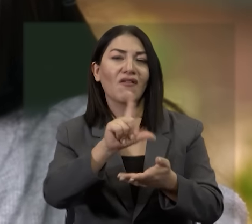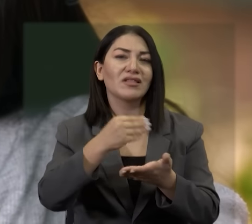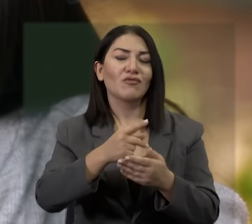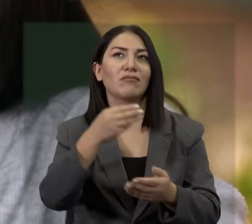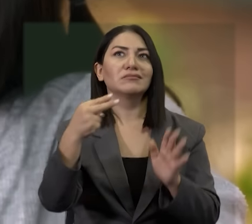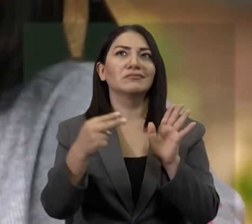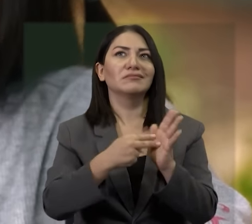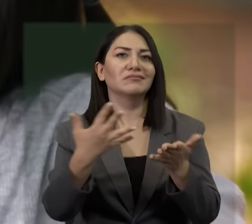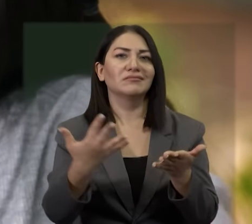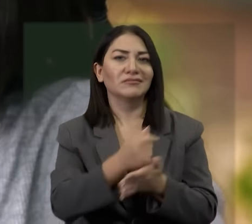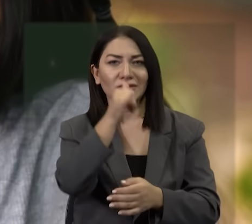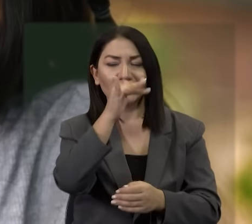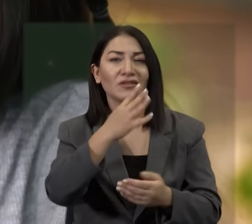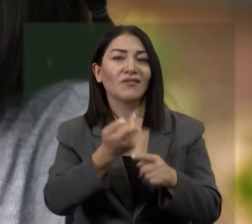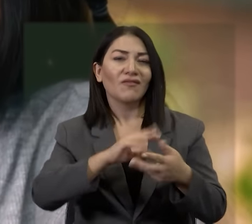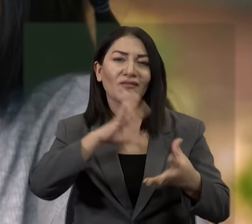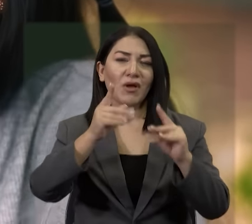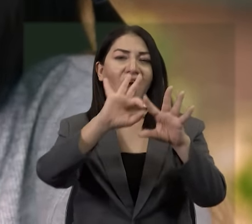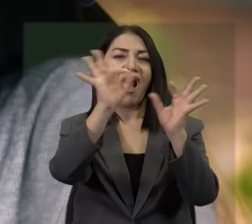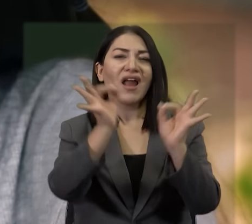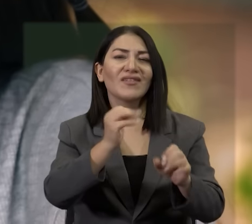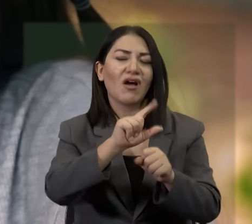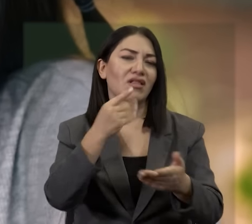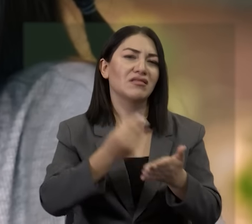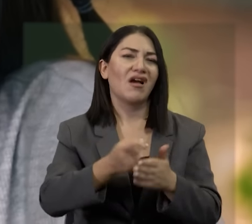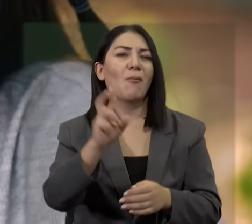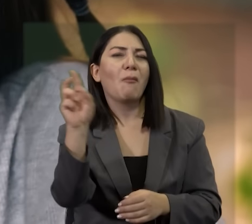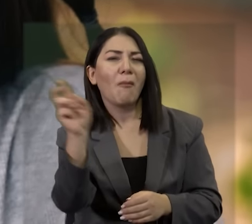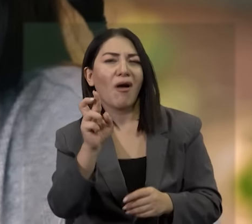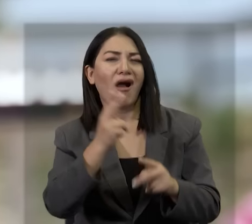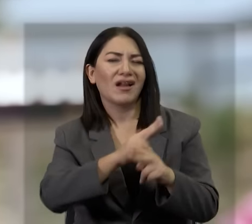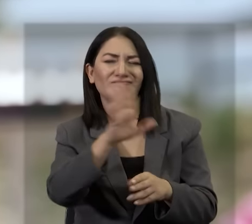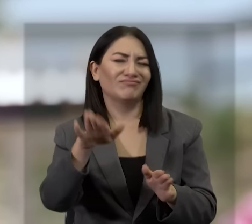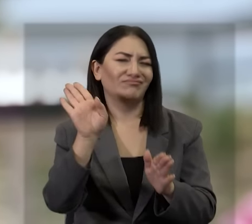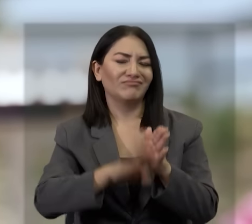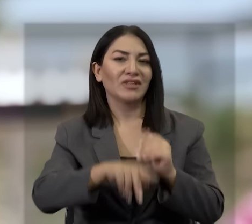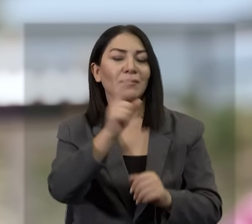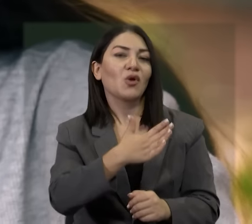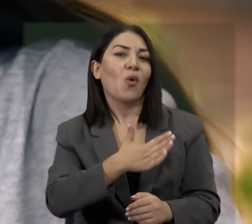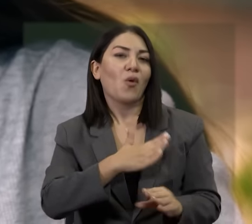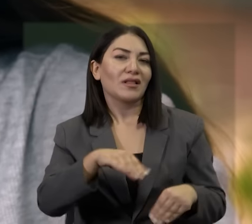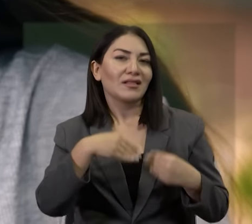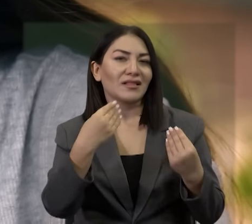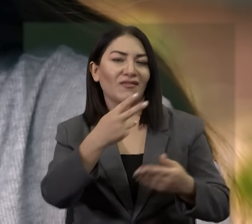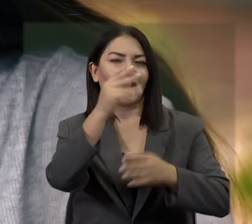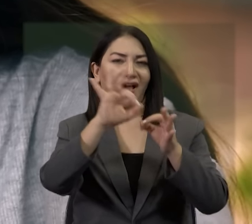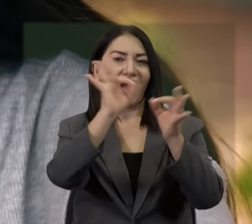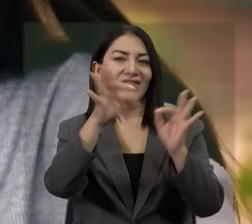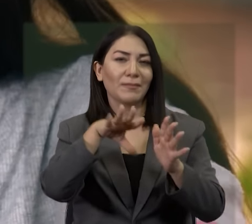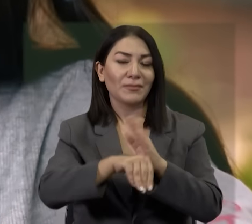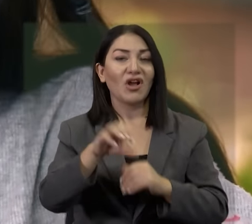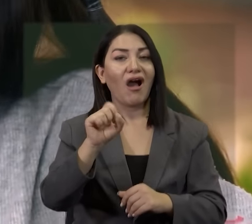ավելի թանկ է, որովհետև անգինա համարվում։ Ընդհանրապես արվեստի գործերն ավելի թանկ արժան, քան չոր ադամատներ ու